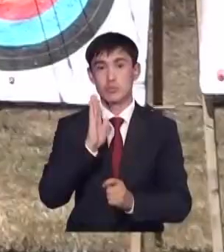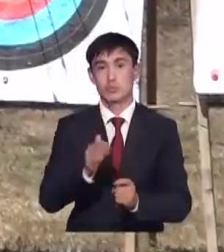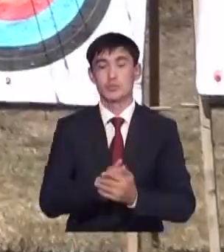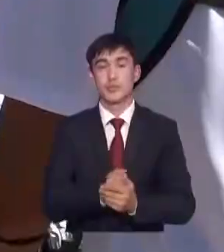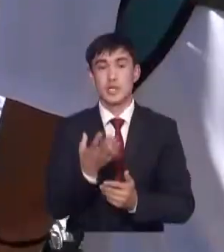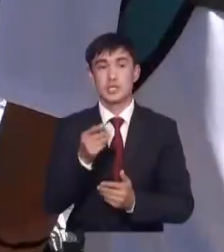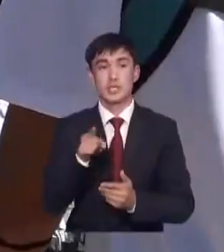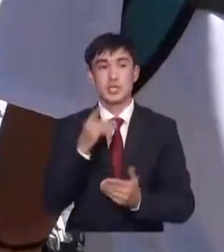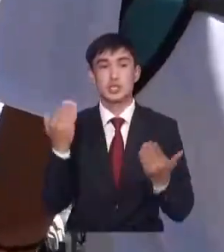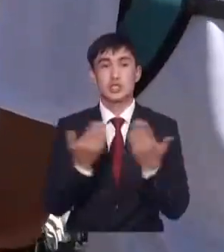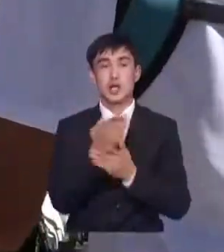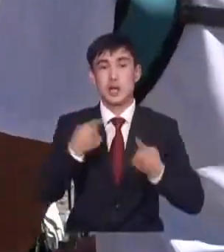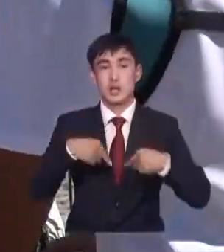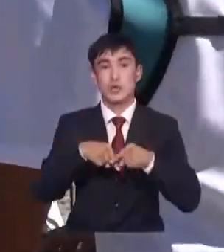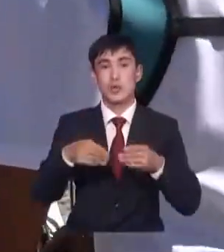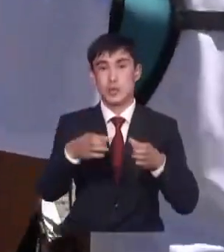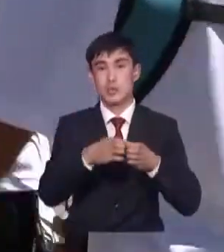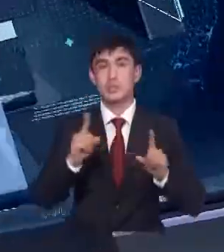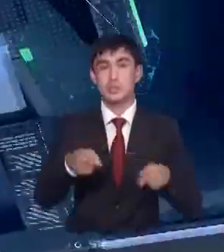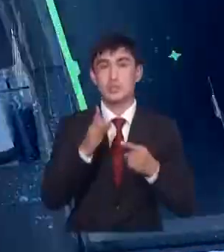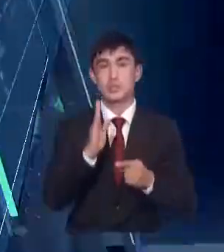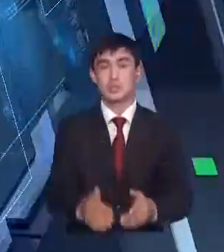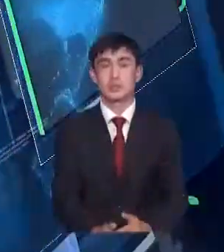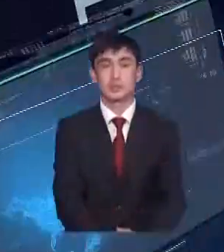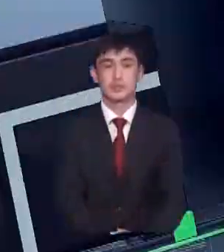Сонымен қатар жаңа ел құрама командасы жасақталады.